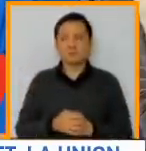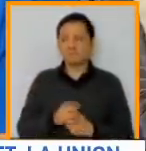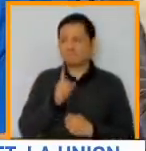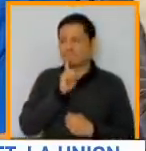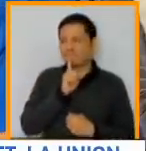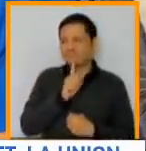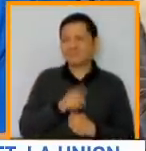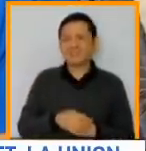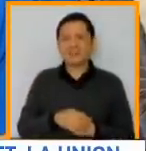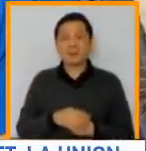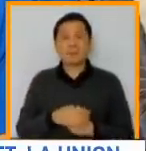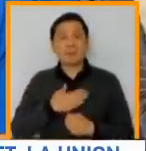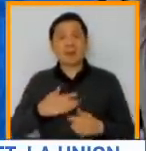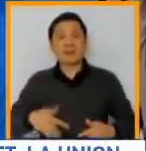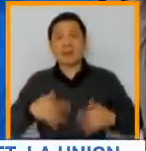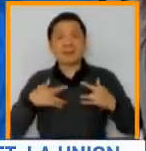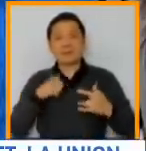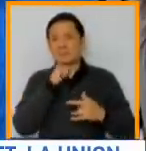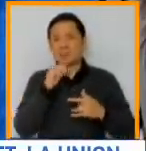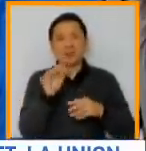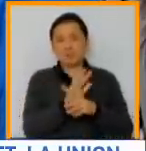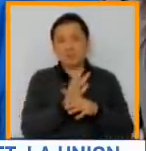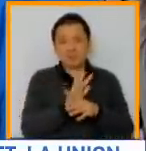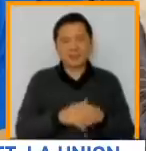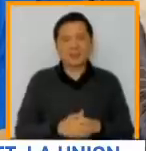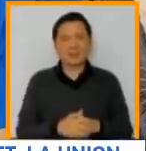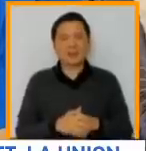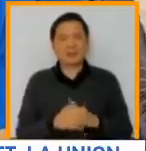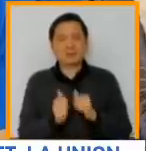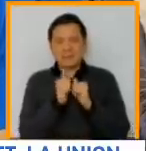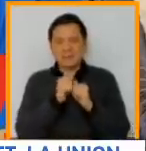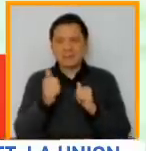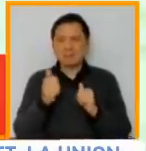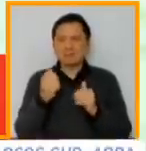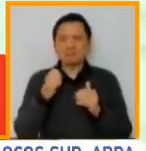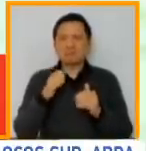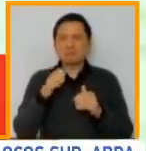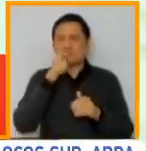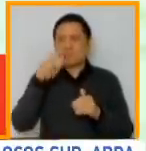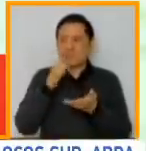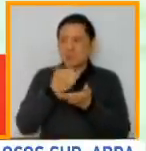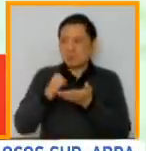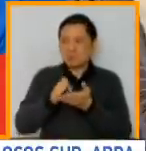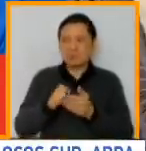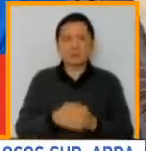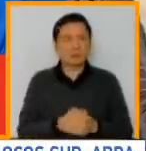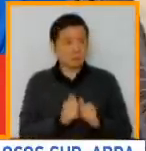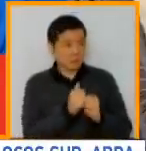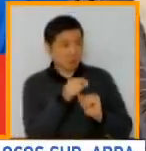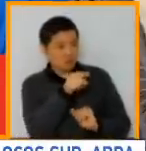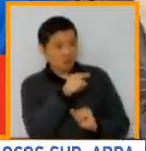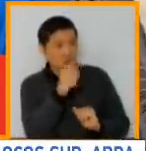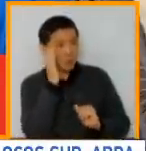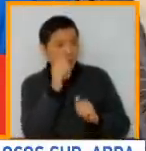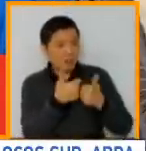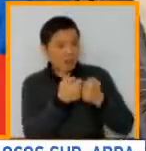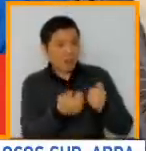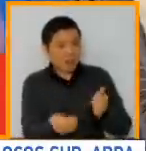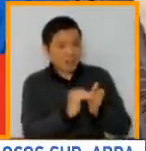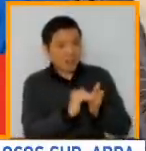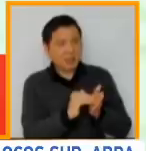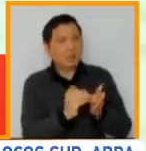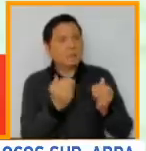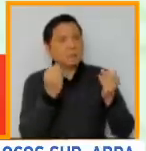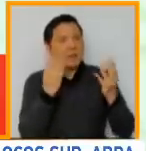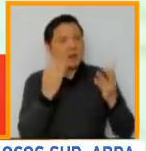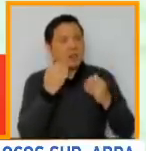not make excuses for not ending up with your ex-girlfriends. Diba? Parang nakailang mga girlfriends ka na, but they